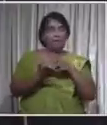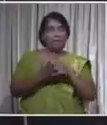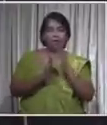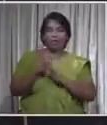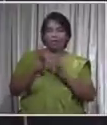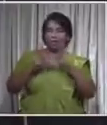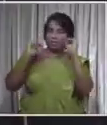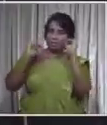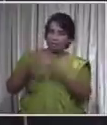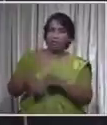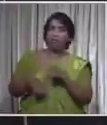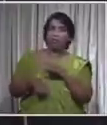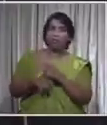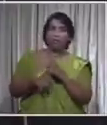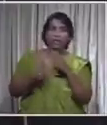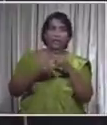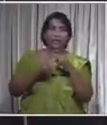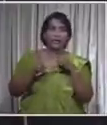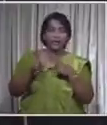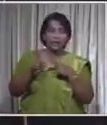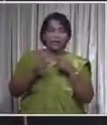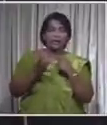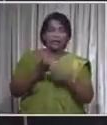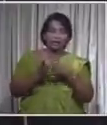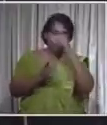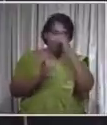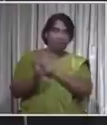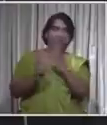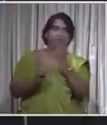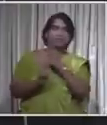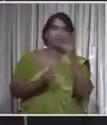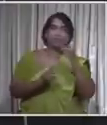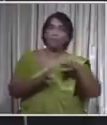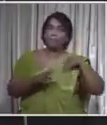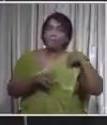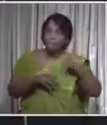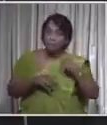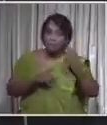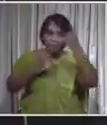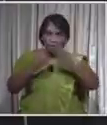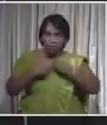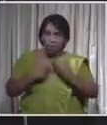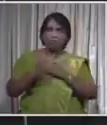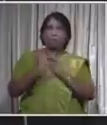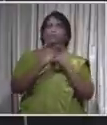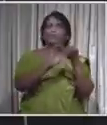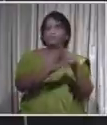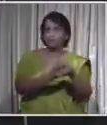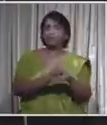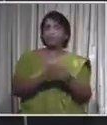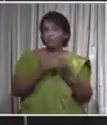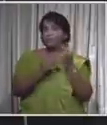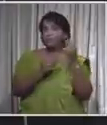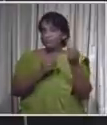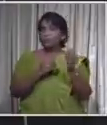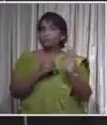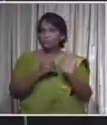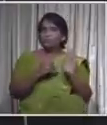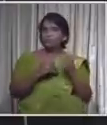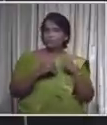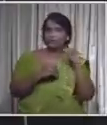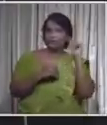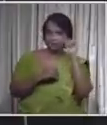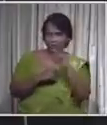දාලා. ඒ අනකොට ඩීඒ රාජපක්ෂ මහත්තයාත් ඒ පැත්තට ගියා. ඒ ජේෂ්ඨත්වය ඒක තමයි. ඒ ජේෂ්ඨත්වයට දෙන්නේ බෑ. මං කිව්වා